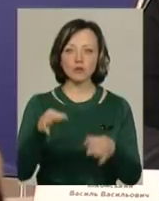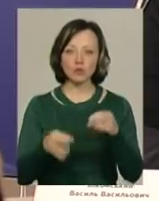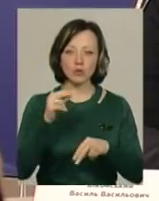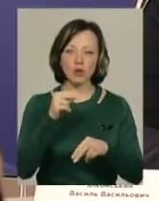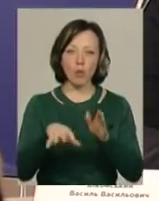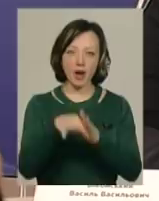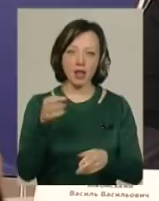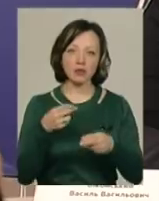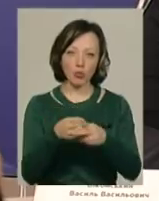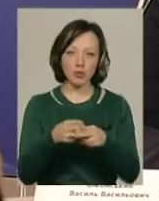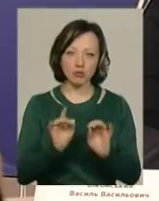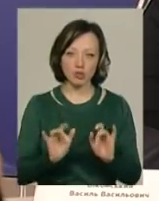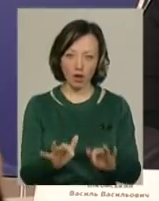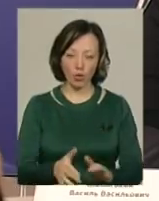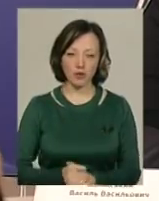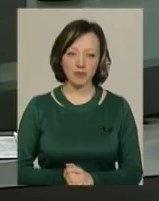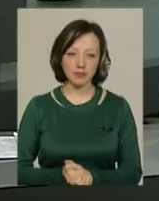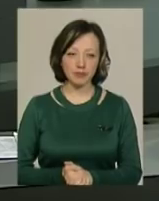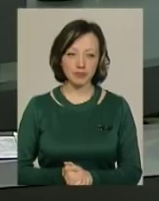обрання їм запобіжних заходів.